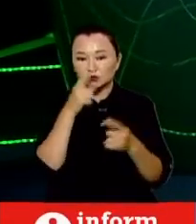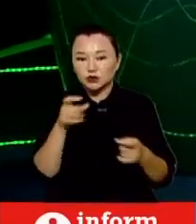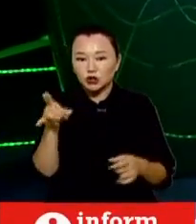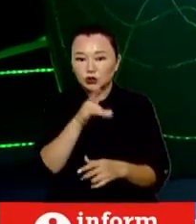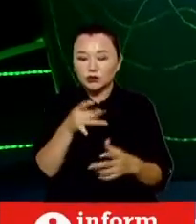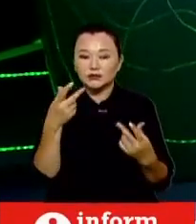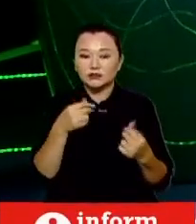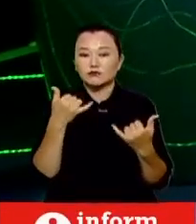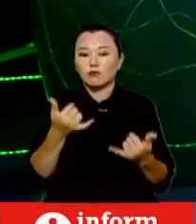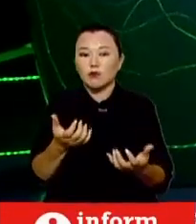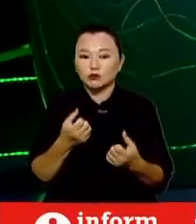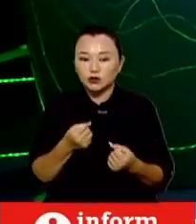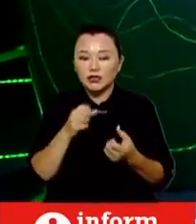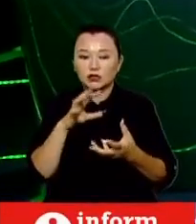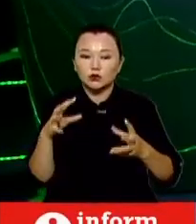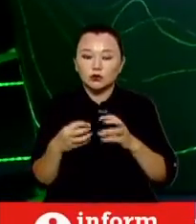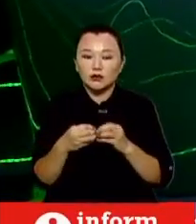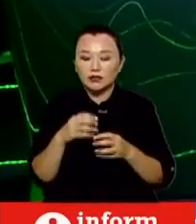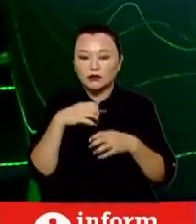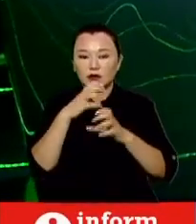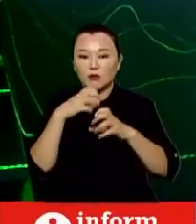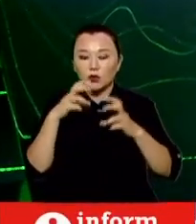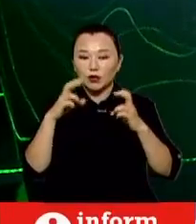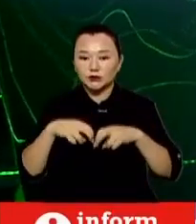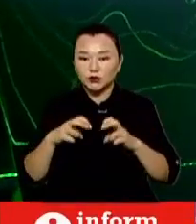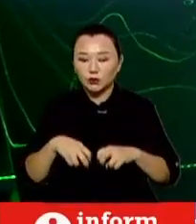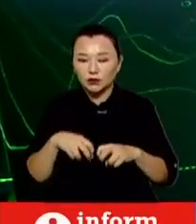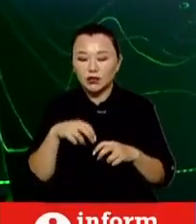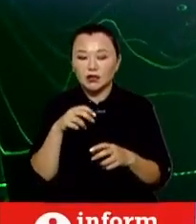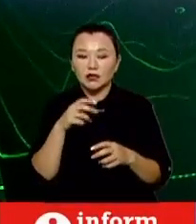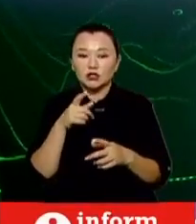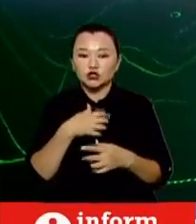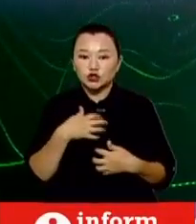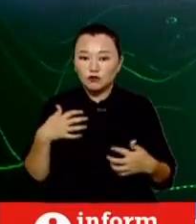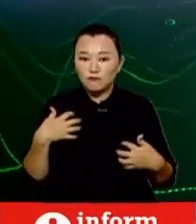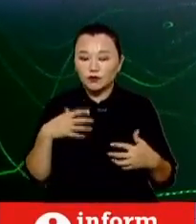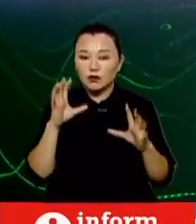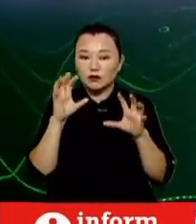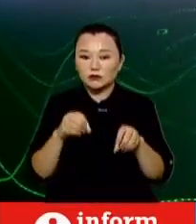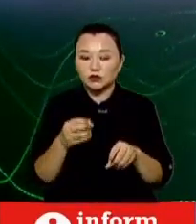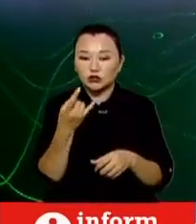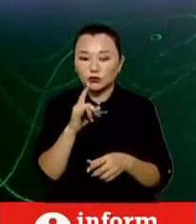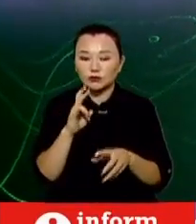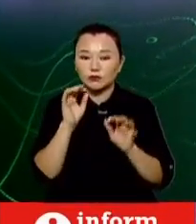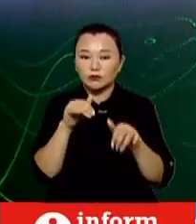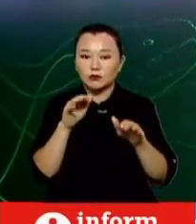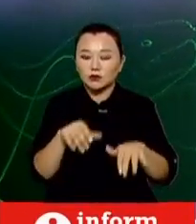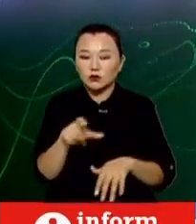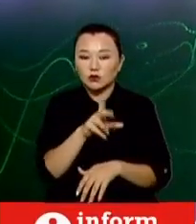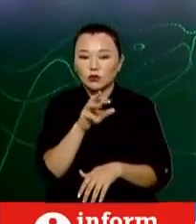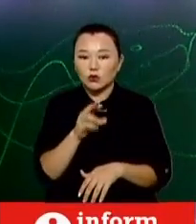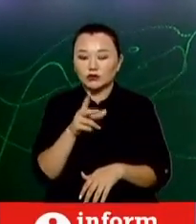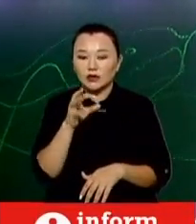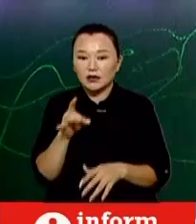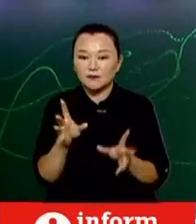где сегодня получили результаты лабораторного исследования. Дикое животное напало на малыша на берегу реки Кобда, где он